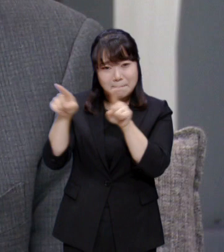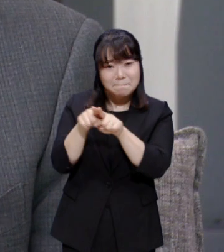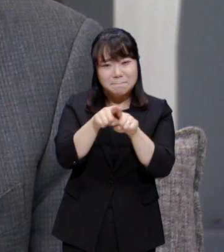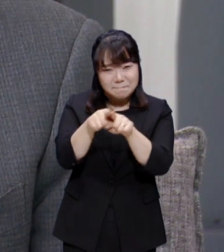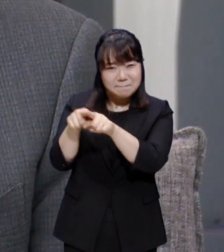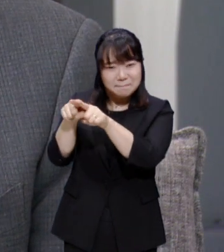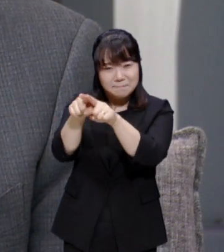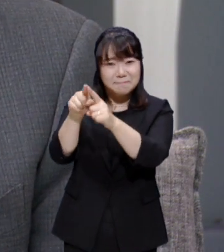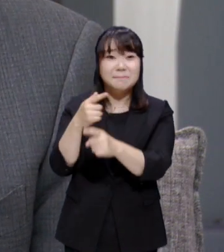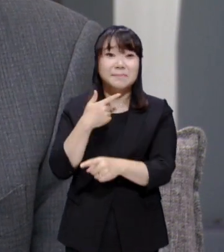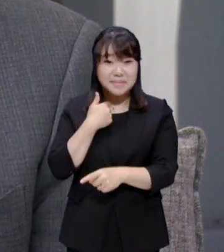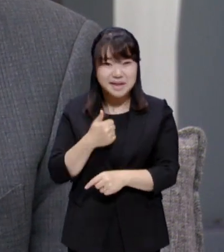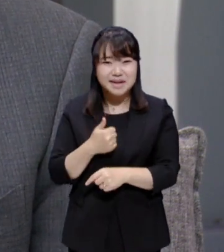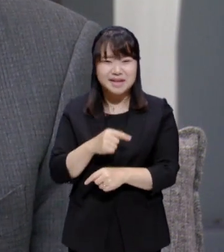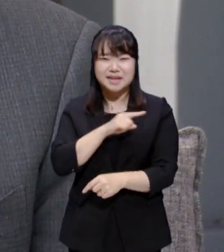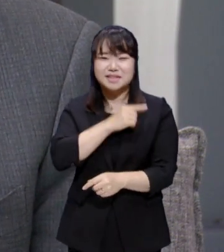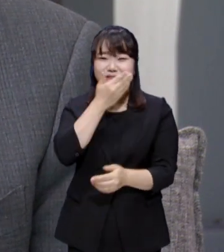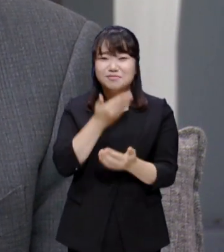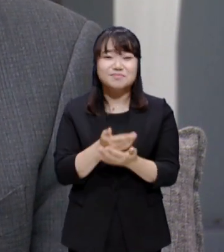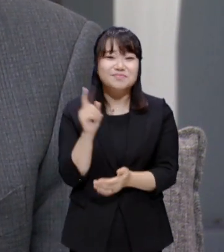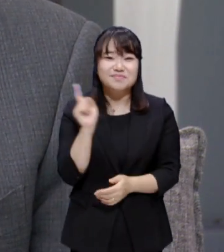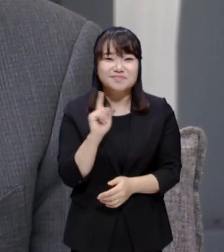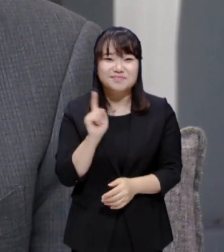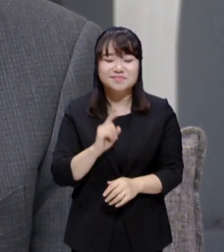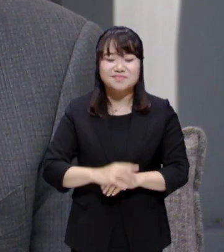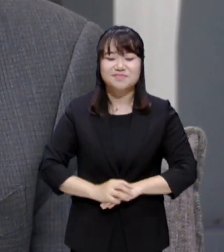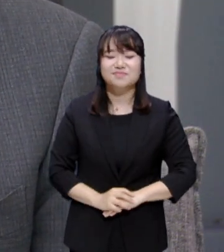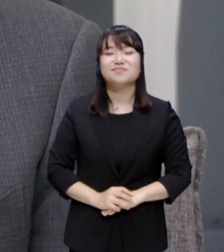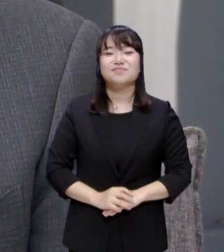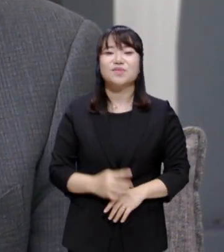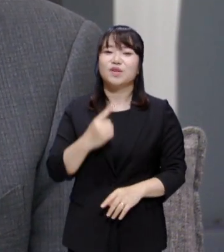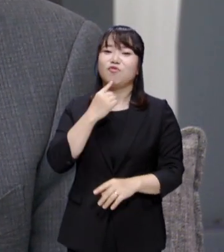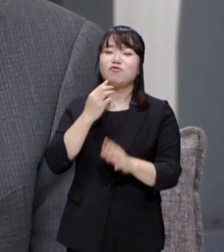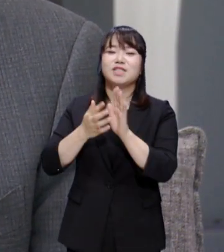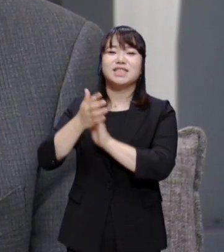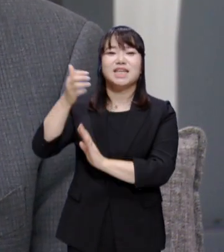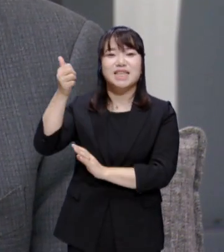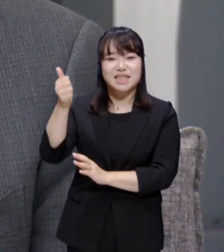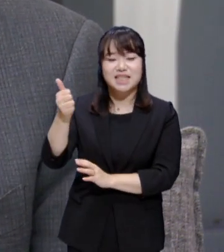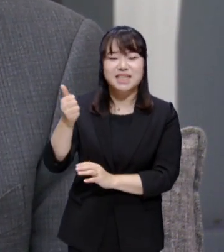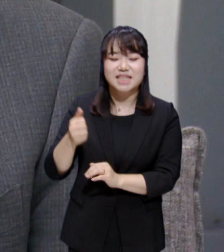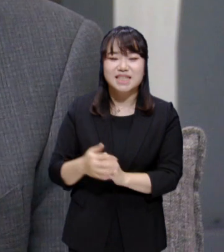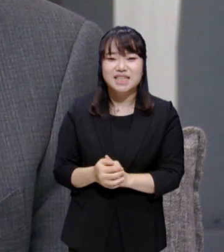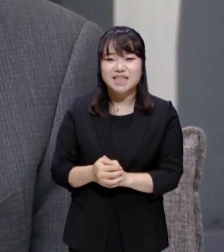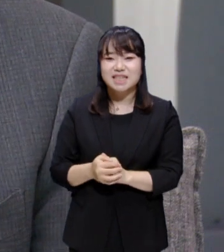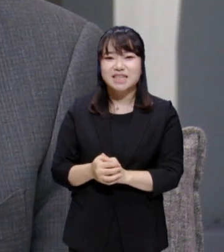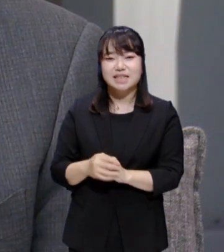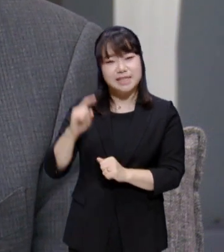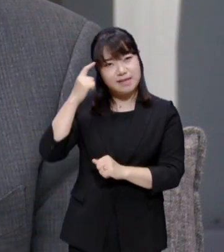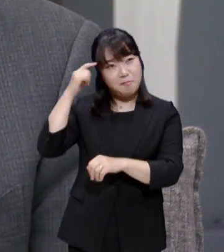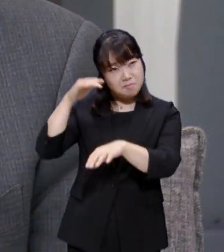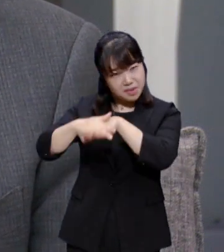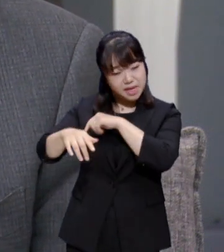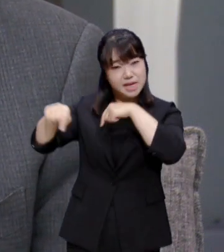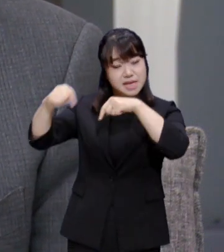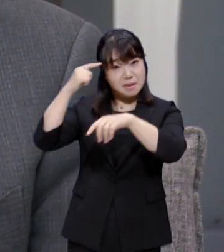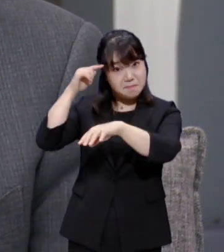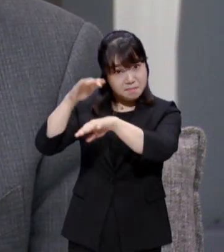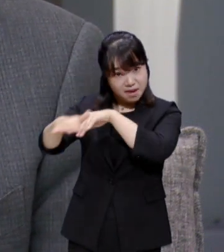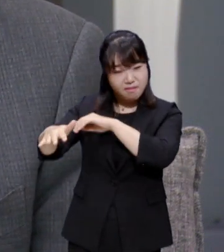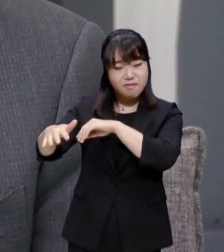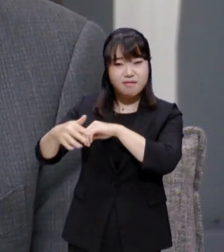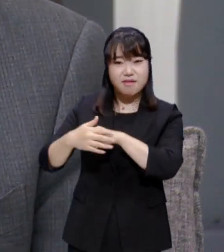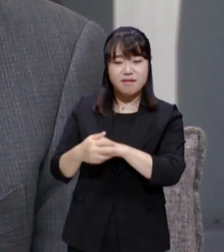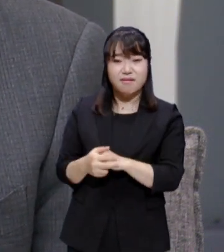이제 중요한 거는 이제 그 오세훈 시장님의 그 시장 철학이